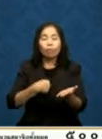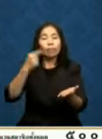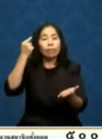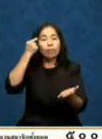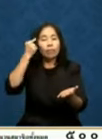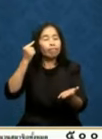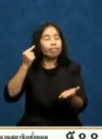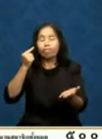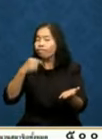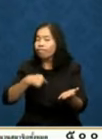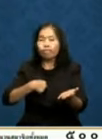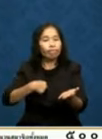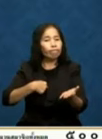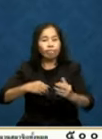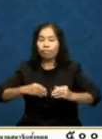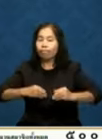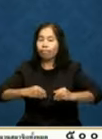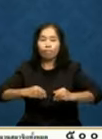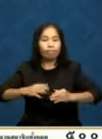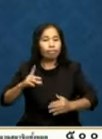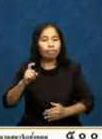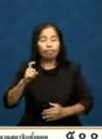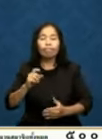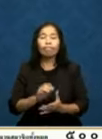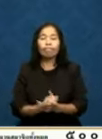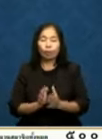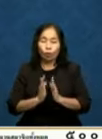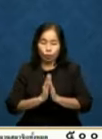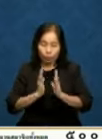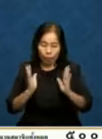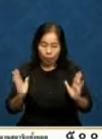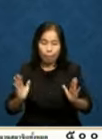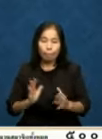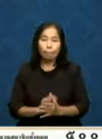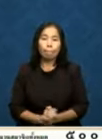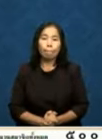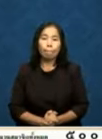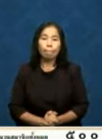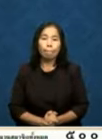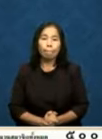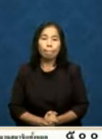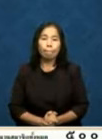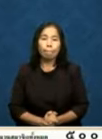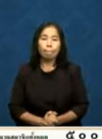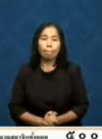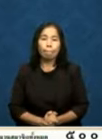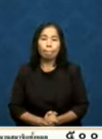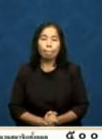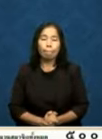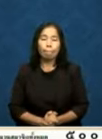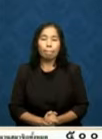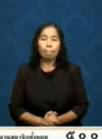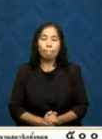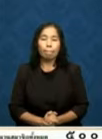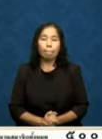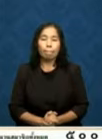ารับไม่ได้ครับท่านประธานขอบพระคุณครับ ขอบคุณครับต่อไปคุณศ